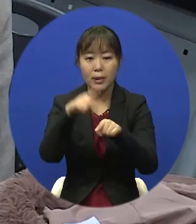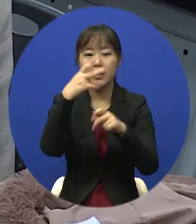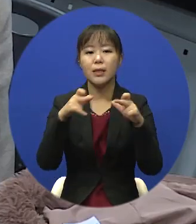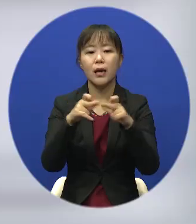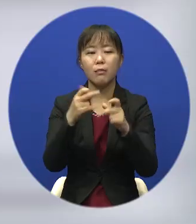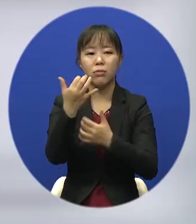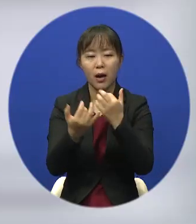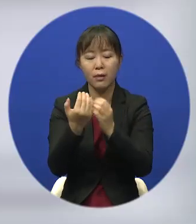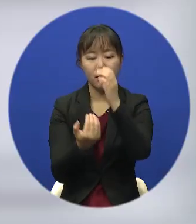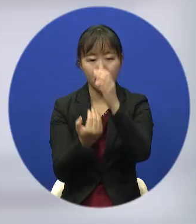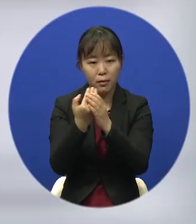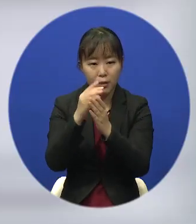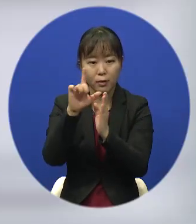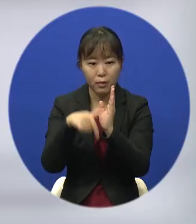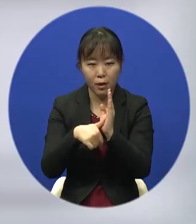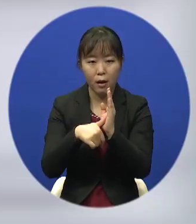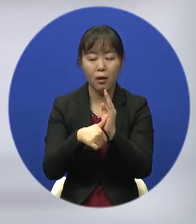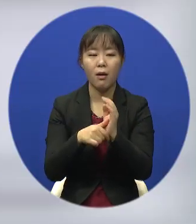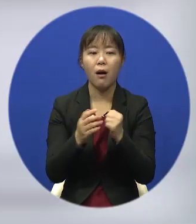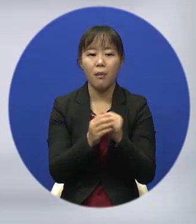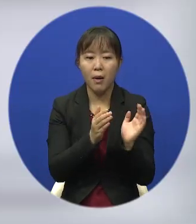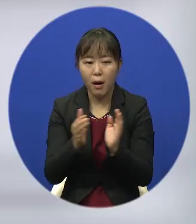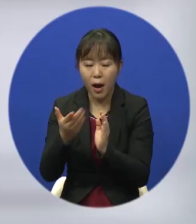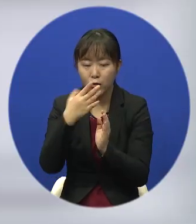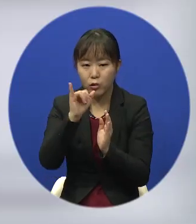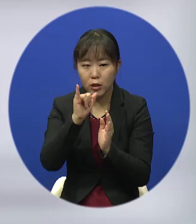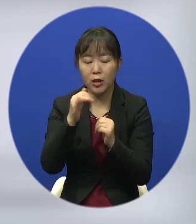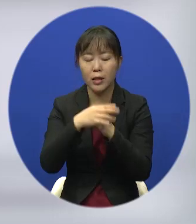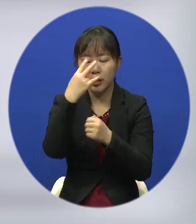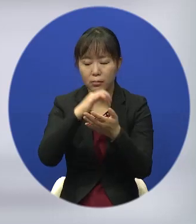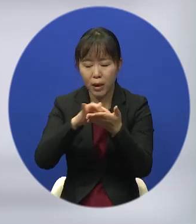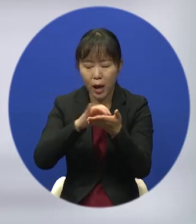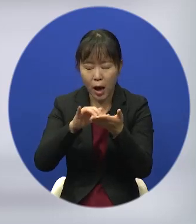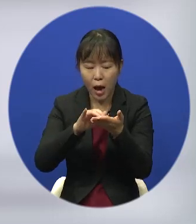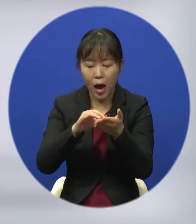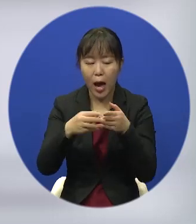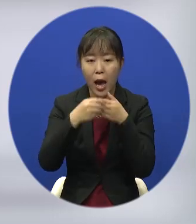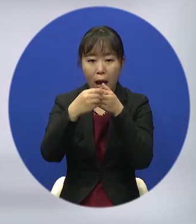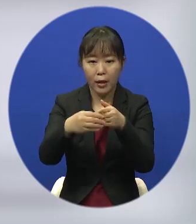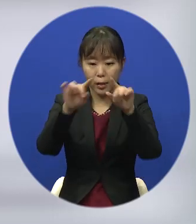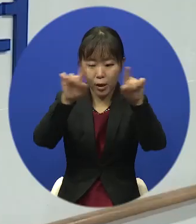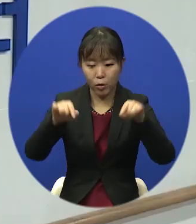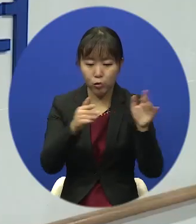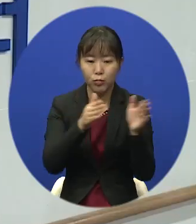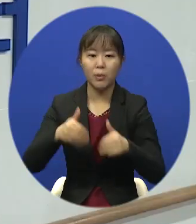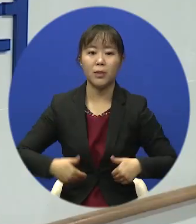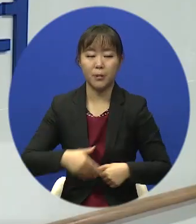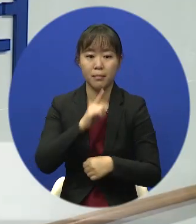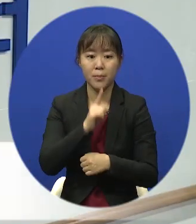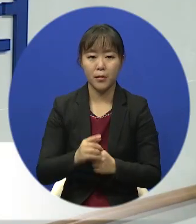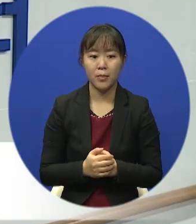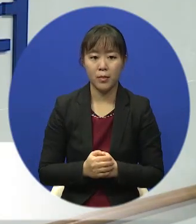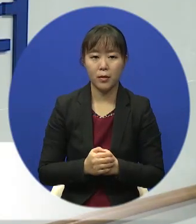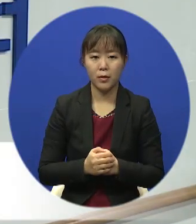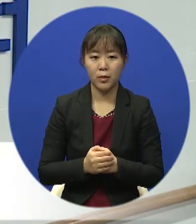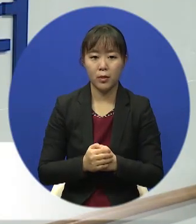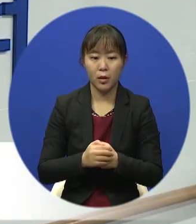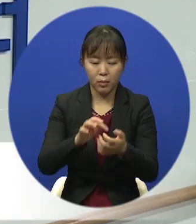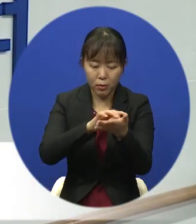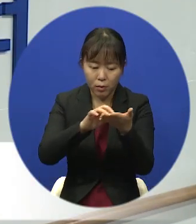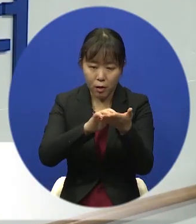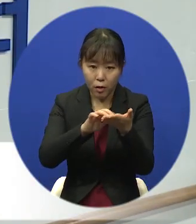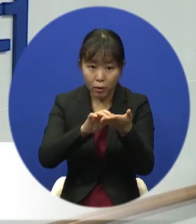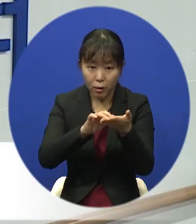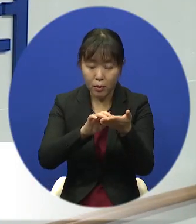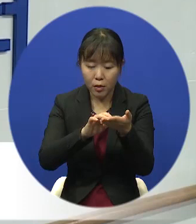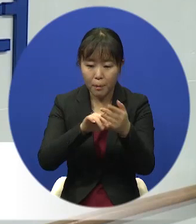재난에 대비할 수 있도록 점자가 있는 피난 촉지 안내도를 설치해야 한다고 주장했습니다. 촉지도로 이제 제가